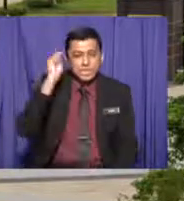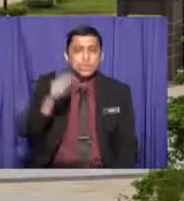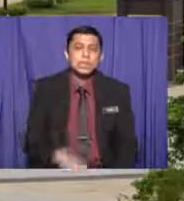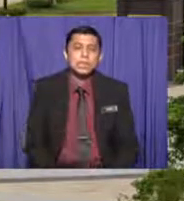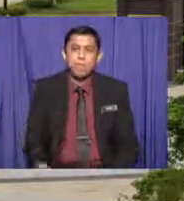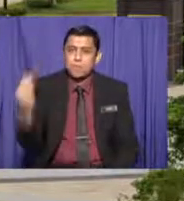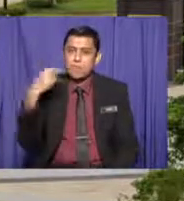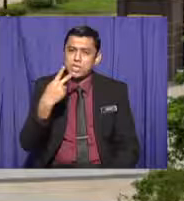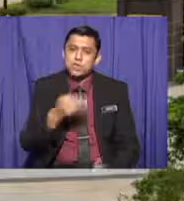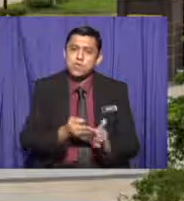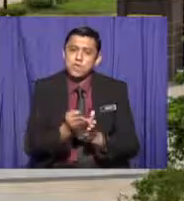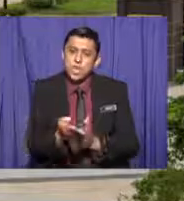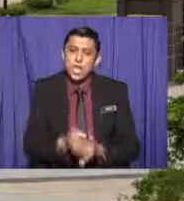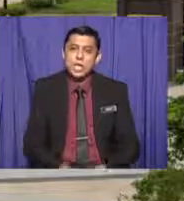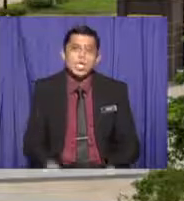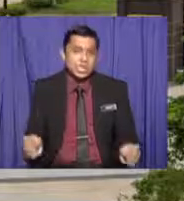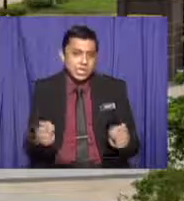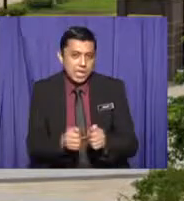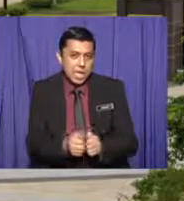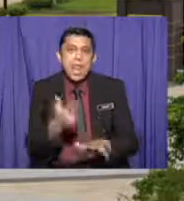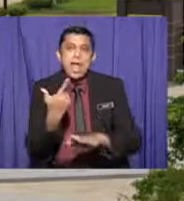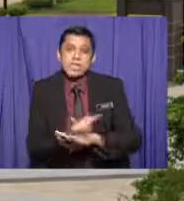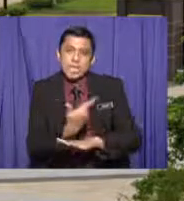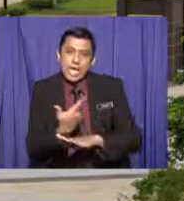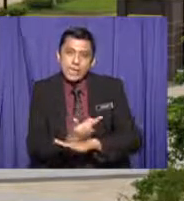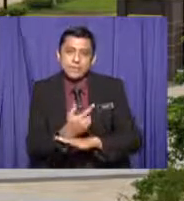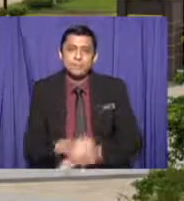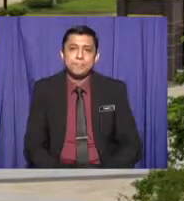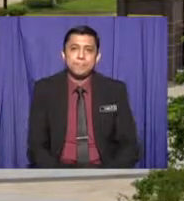Mari kita teruskan dengan sesi pengukuhan.